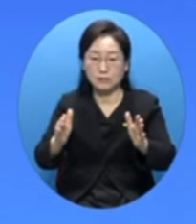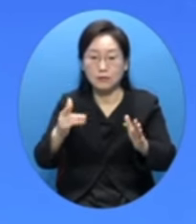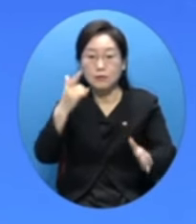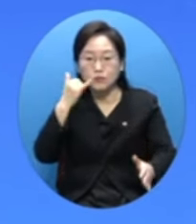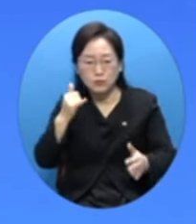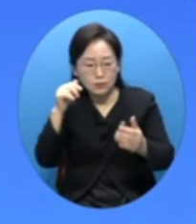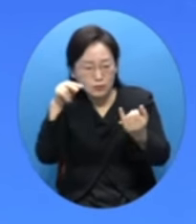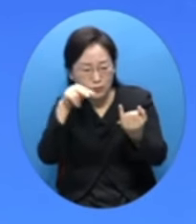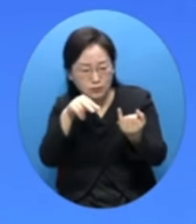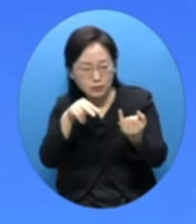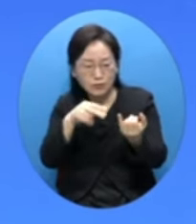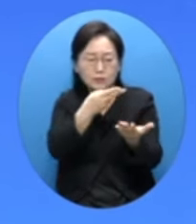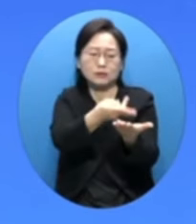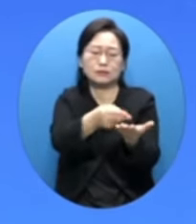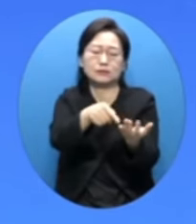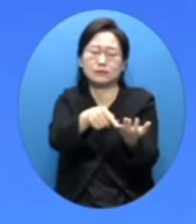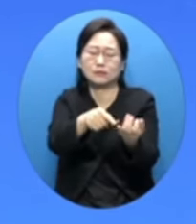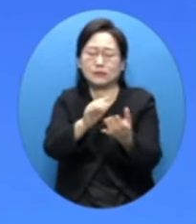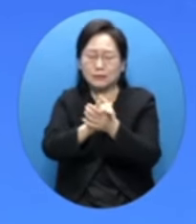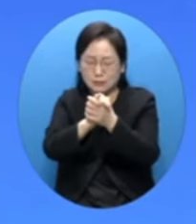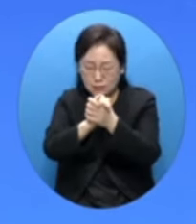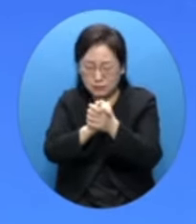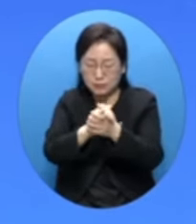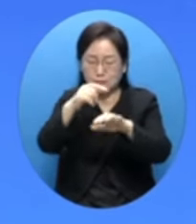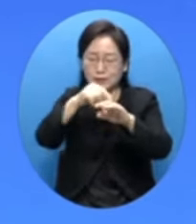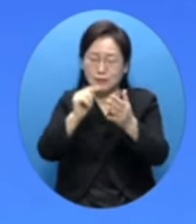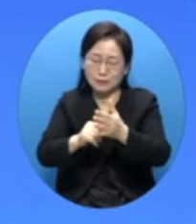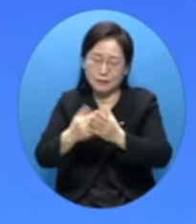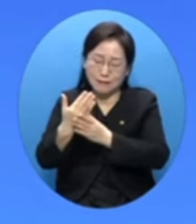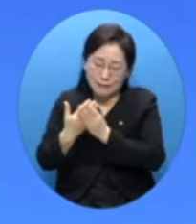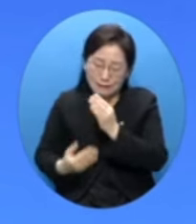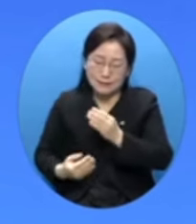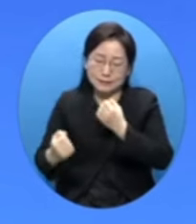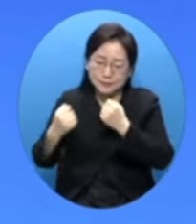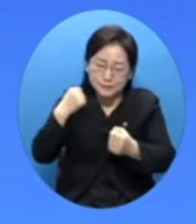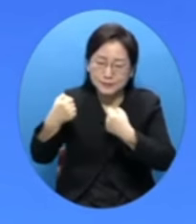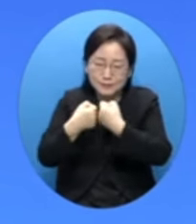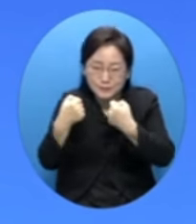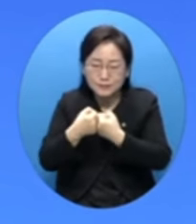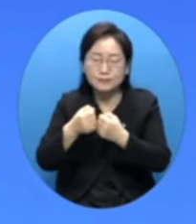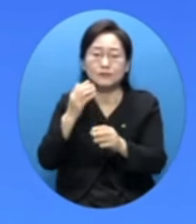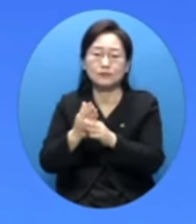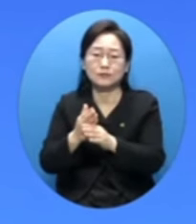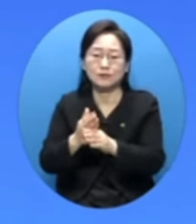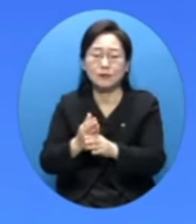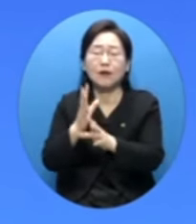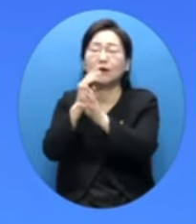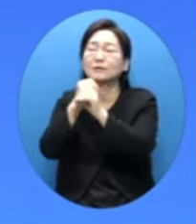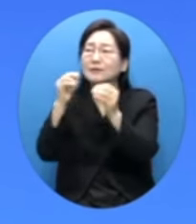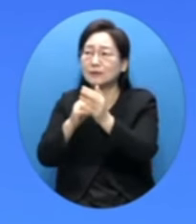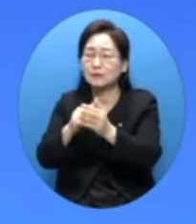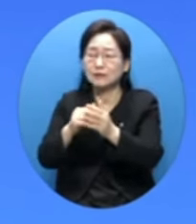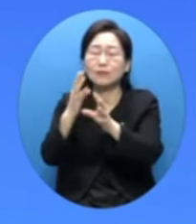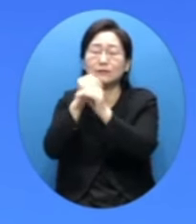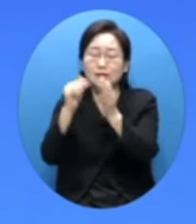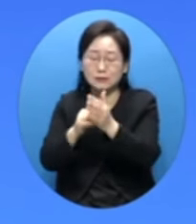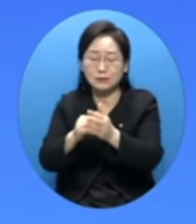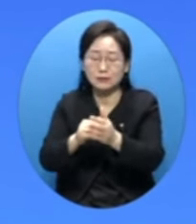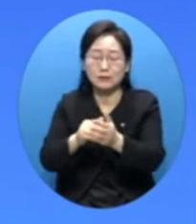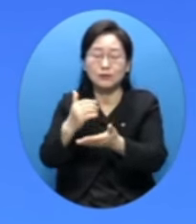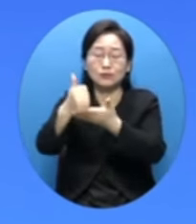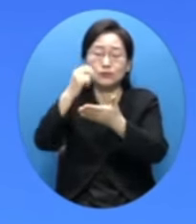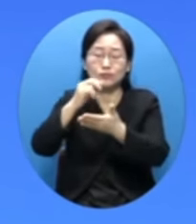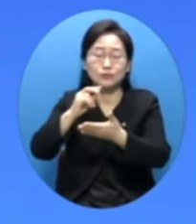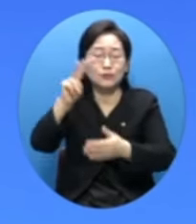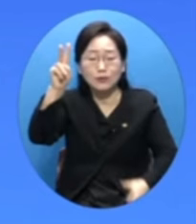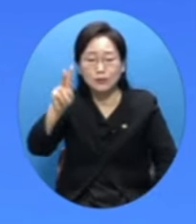기도하며 마음의 절망과 고통과 싸우고 있습니다. 언제까지입니까? 주님 우리 딸을 일으켜 주시옵소서. 기도하고